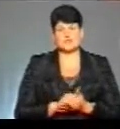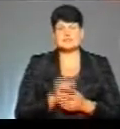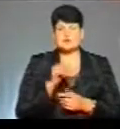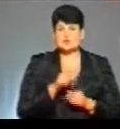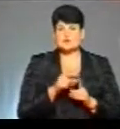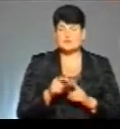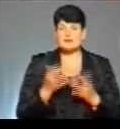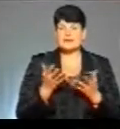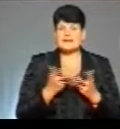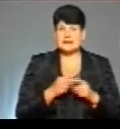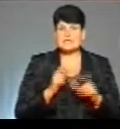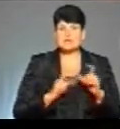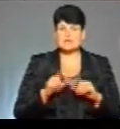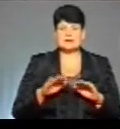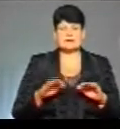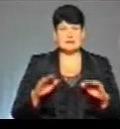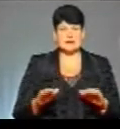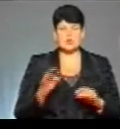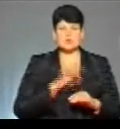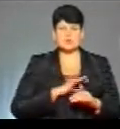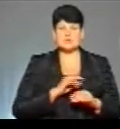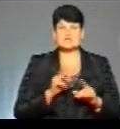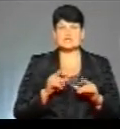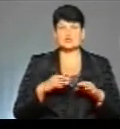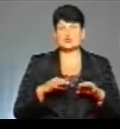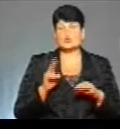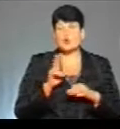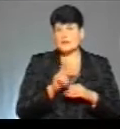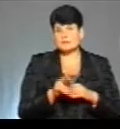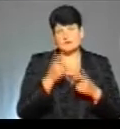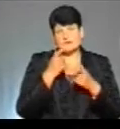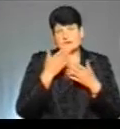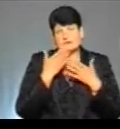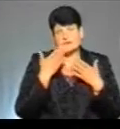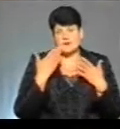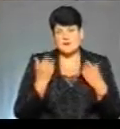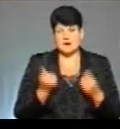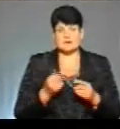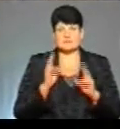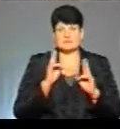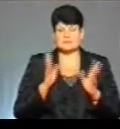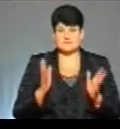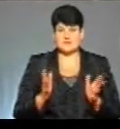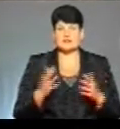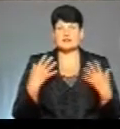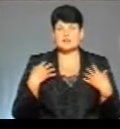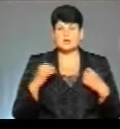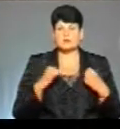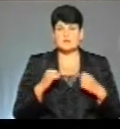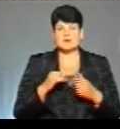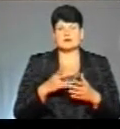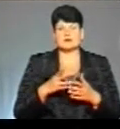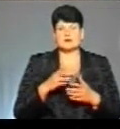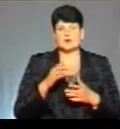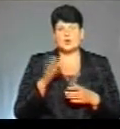За його словами, скільки студентів і учнів в день користуються тролейбусом, інформації немає, статистики не ведуть. За словами начальниці управління освіти міськради